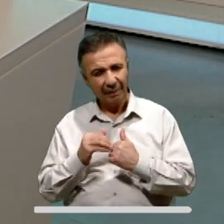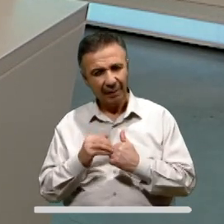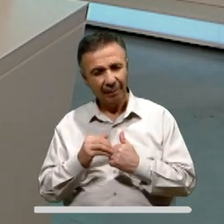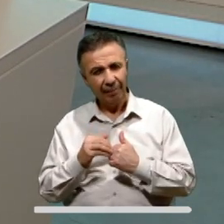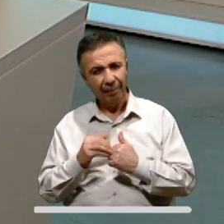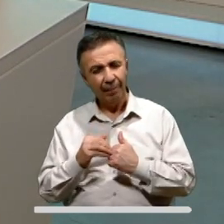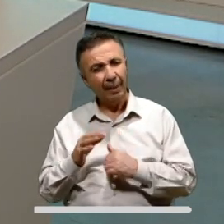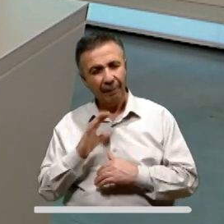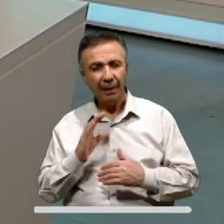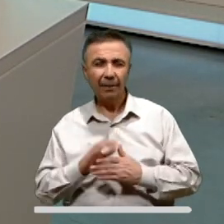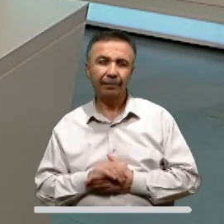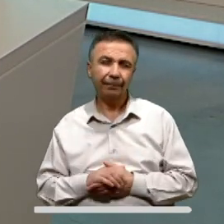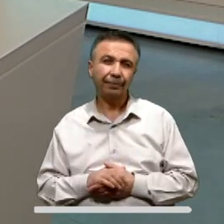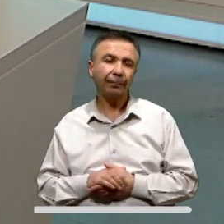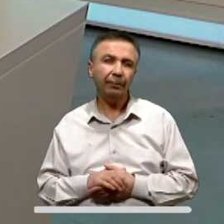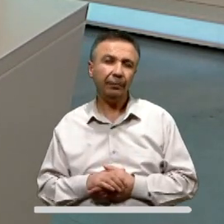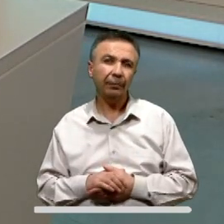olsun.